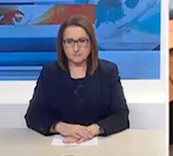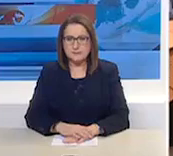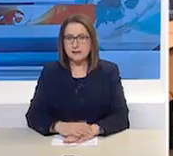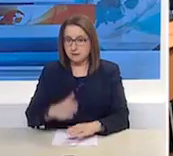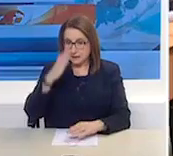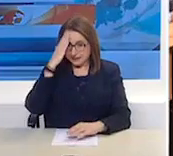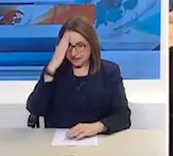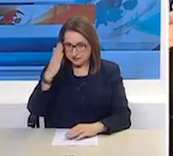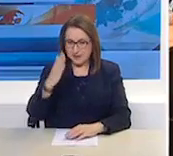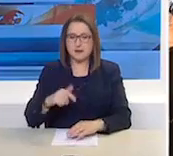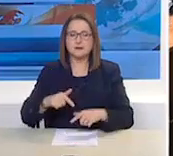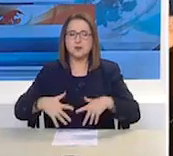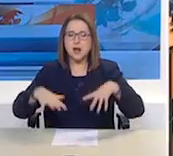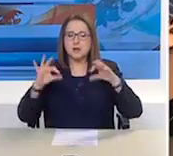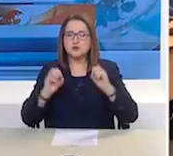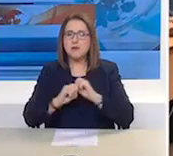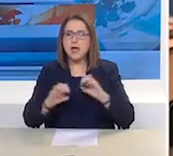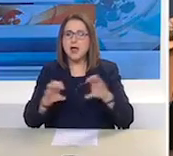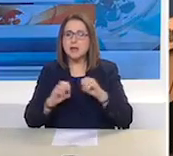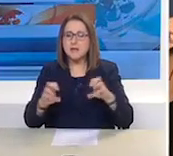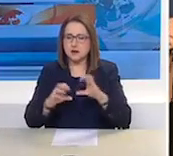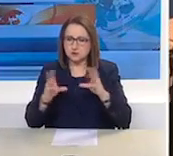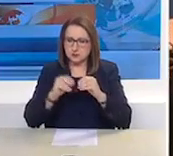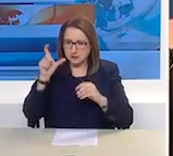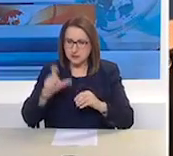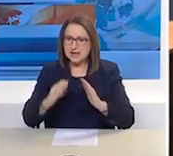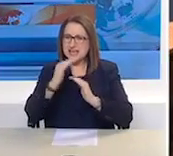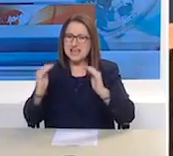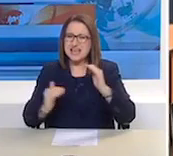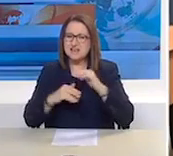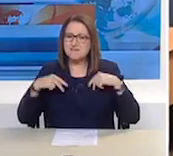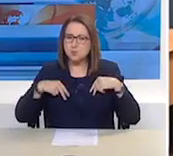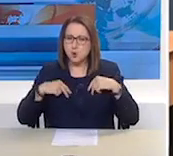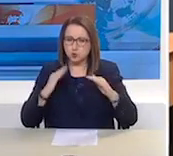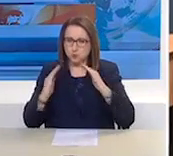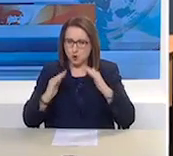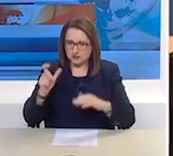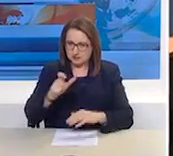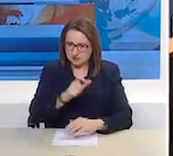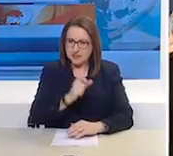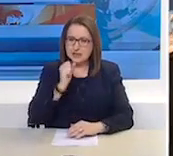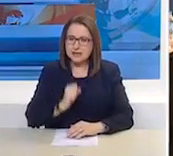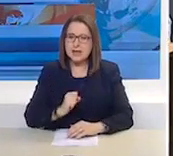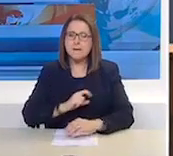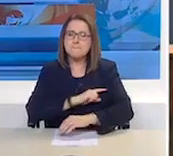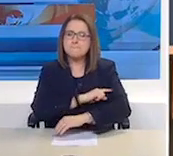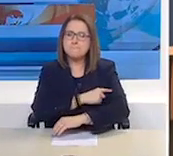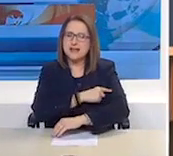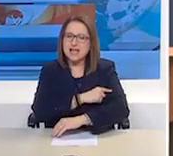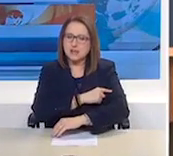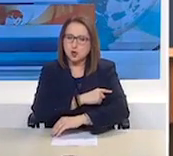ενημέρωση από τον Υφυπουργό Πολιτικής Προστασίας και Διαχείρισης Κρίσεων Νίκο Χαρδαλιά και τον παθολόγο λιμοξιολόγο Διευθυντή του Υγειονομικού της